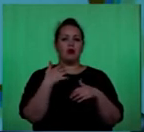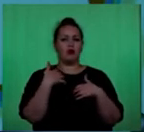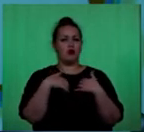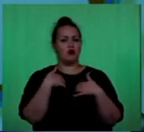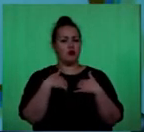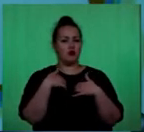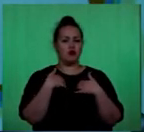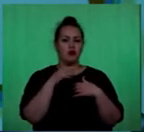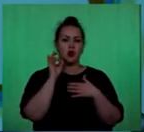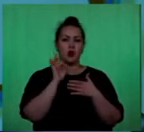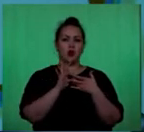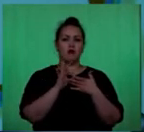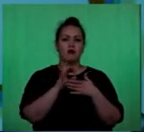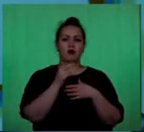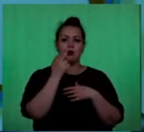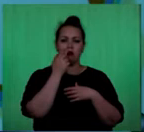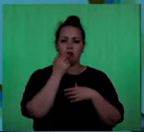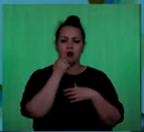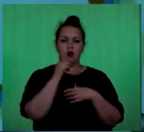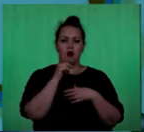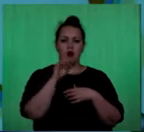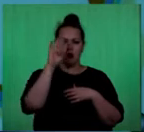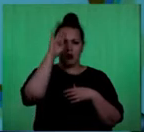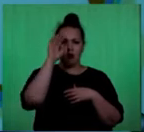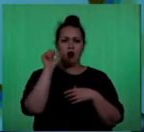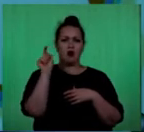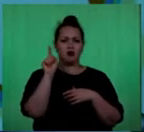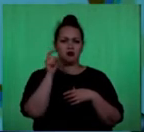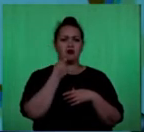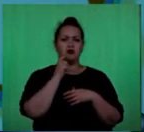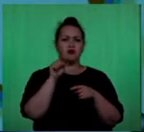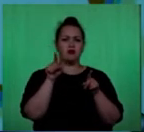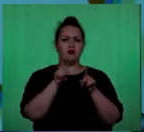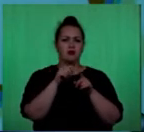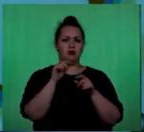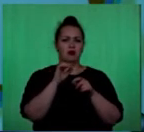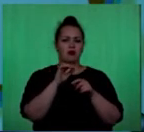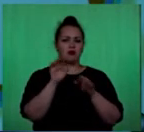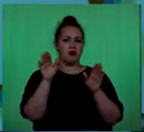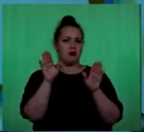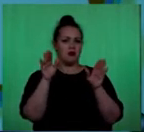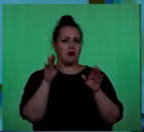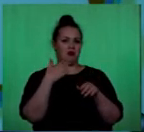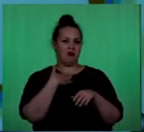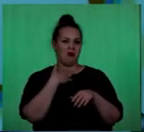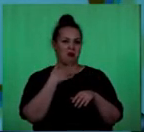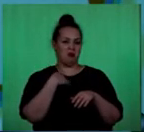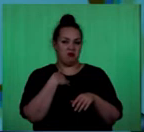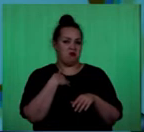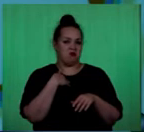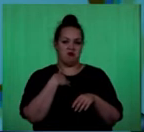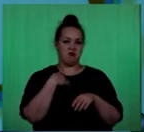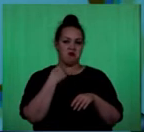малыш и добавил а что трудно вот так летать мы не ни капельки важно произнес